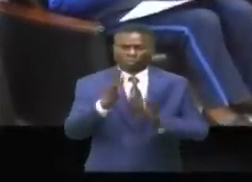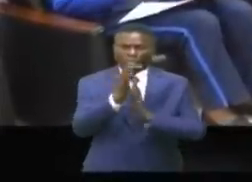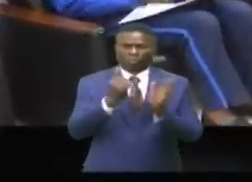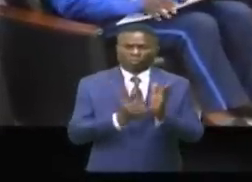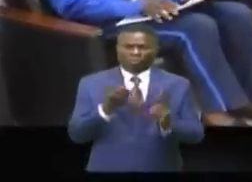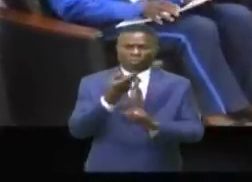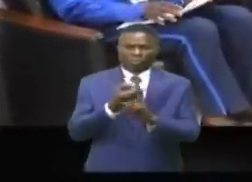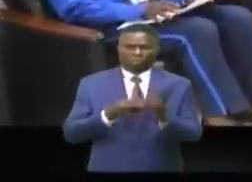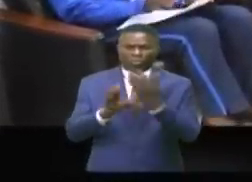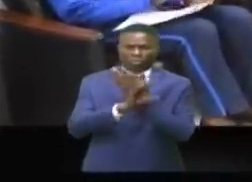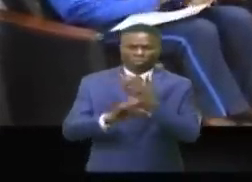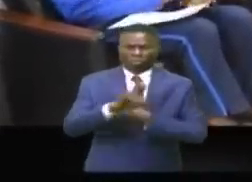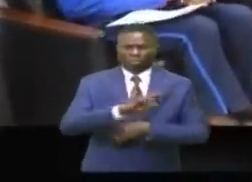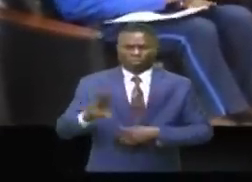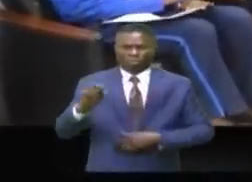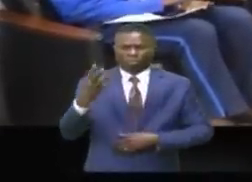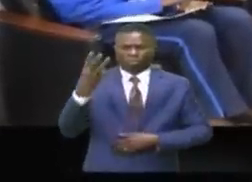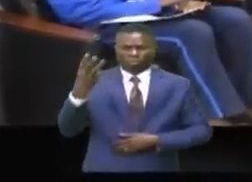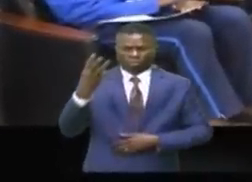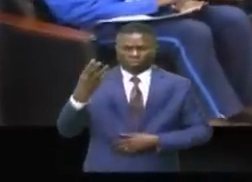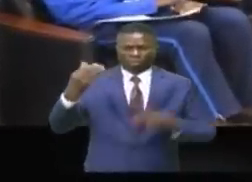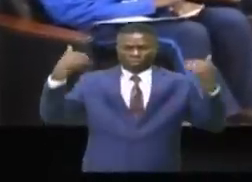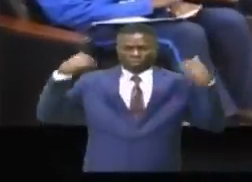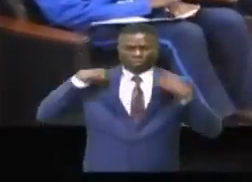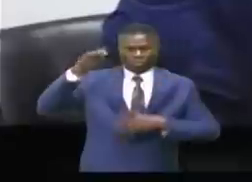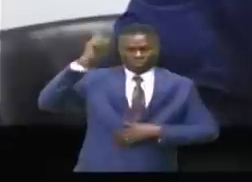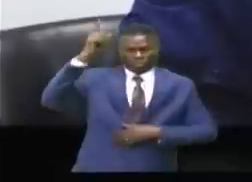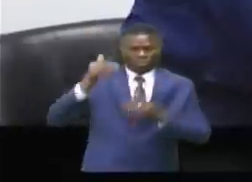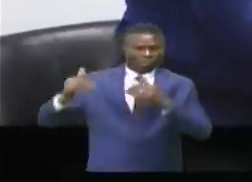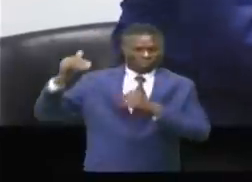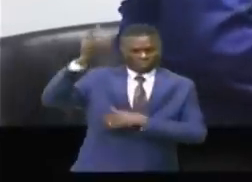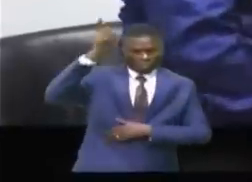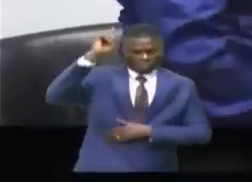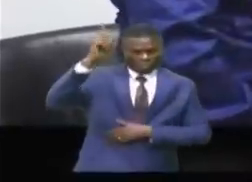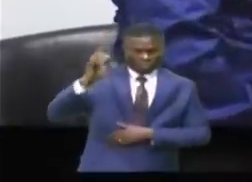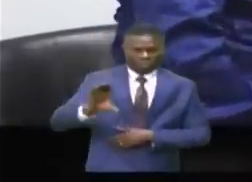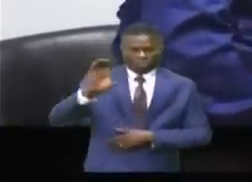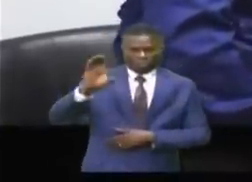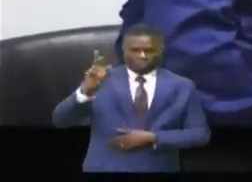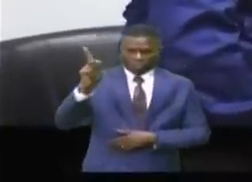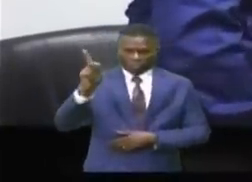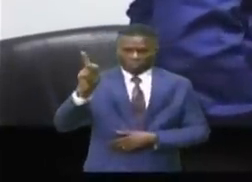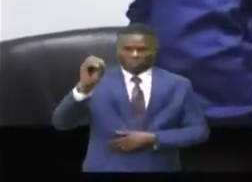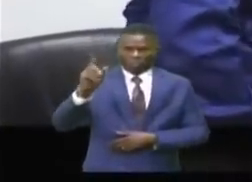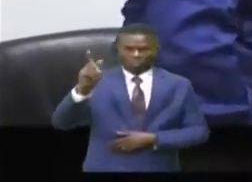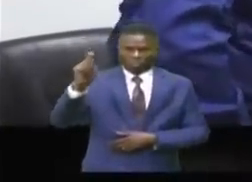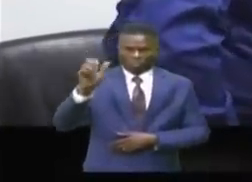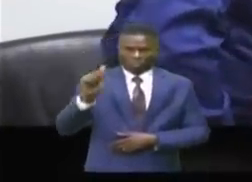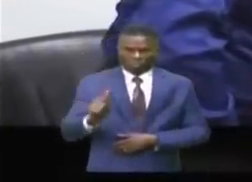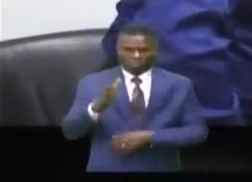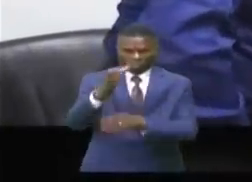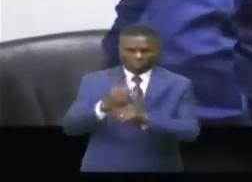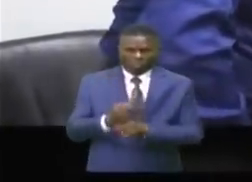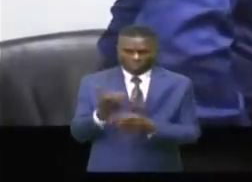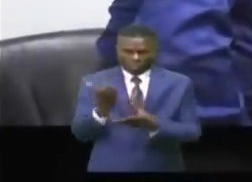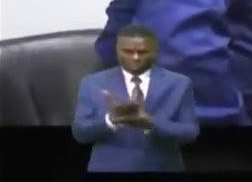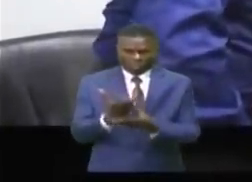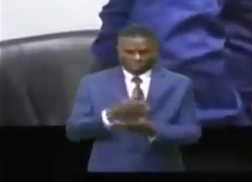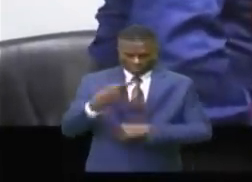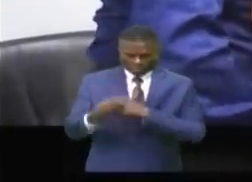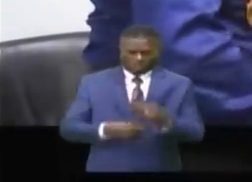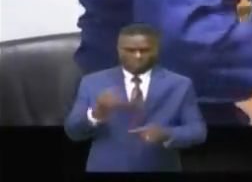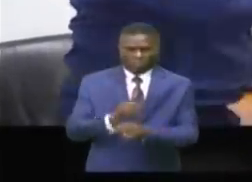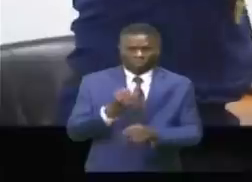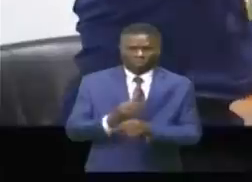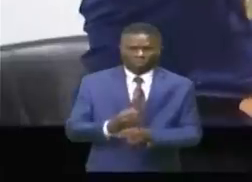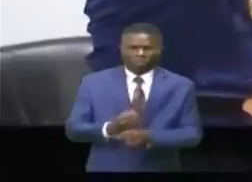16 août 2023, le commissaire supérieur principal Kota Mundadi a reçu les documents de travail auprès